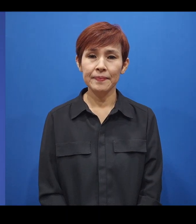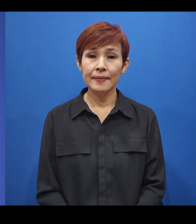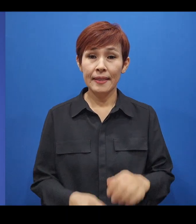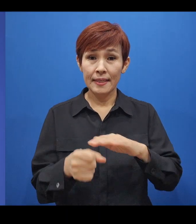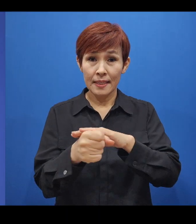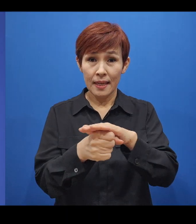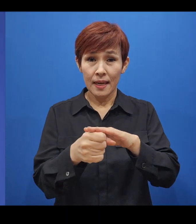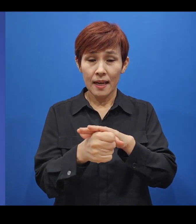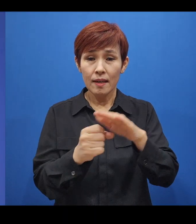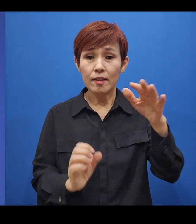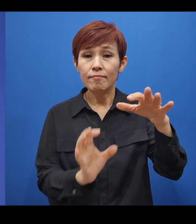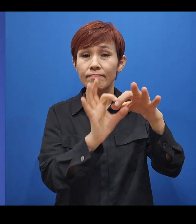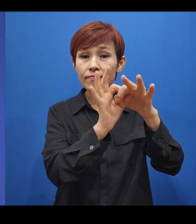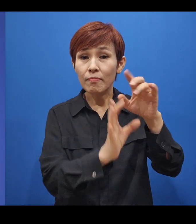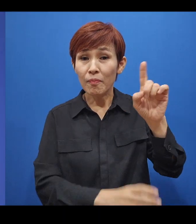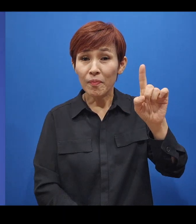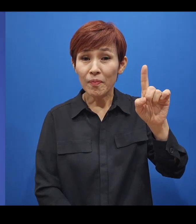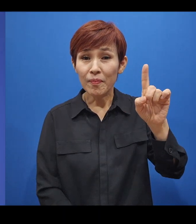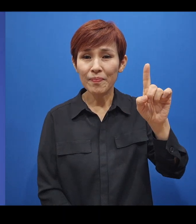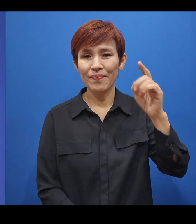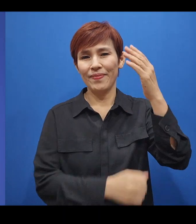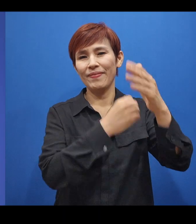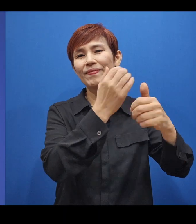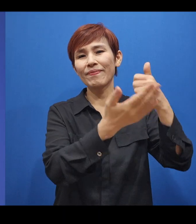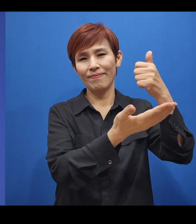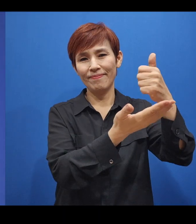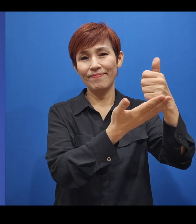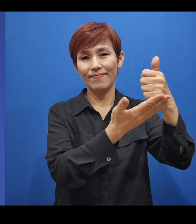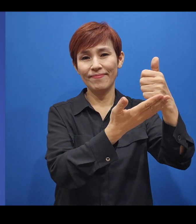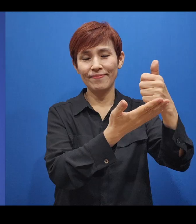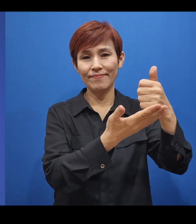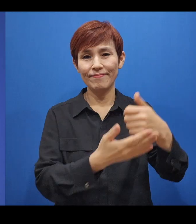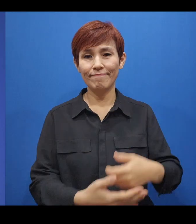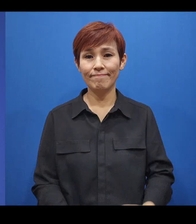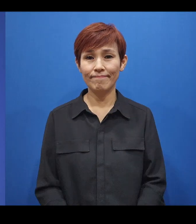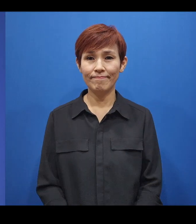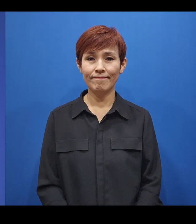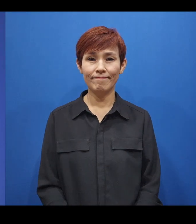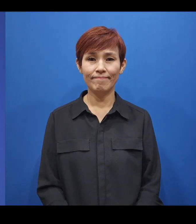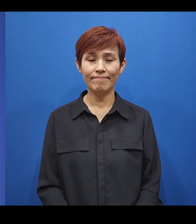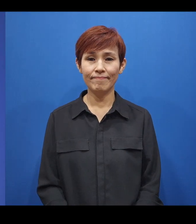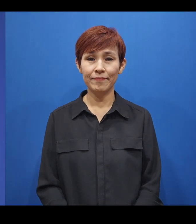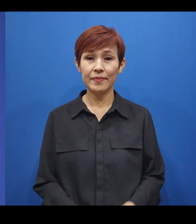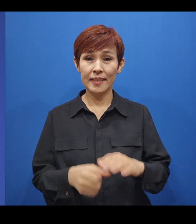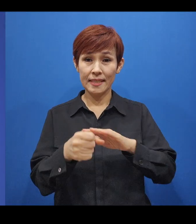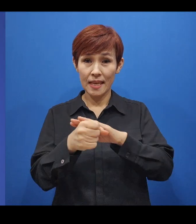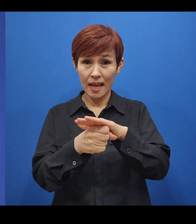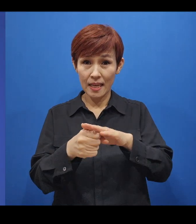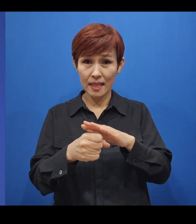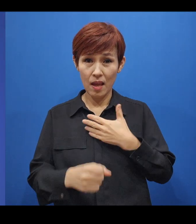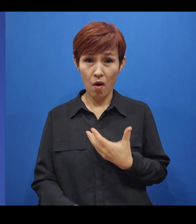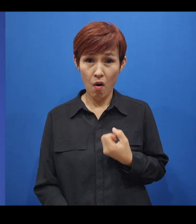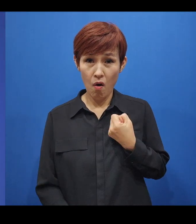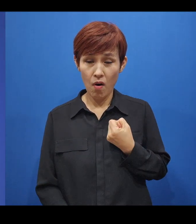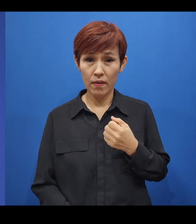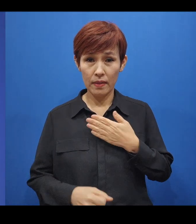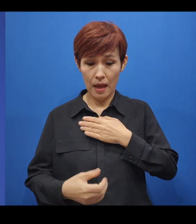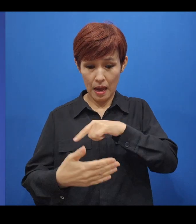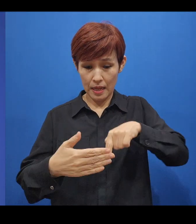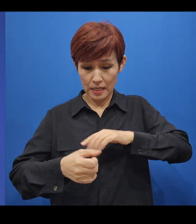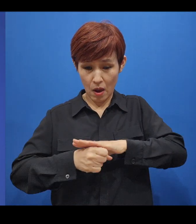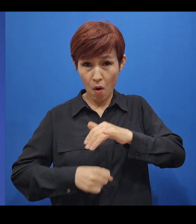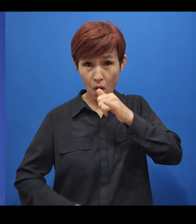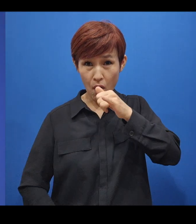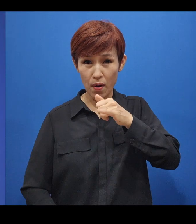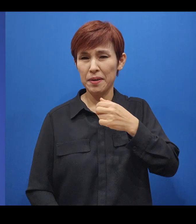사랑은 소속이 어디라고요? 하나님. 달리 말하면 사랑은 나에게 있다 없다?